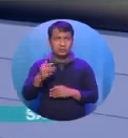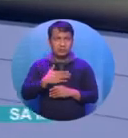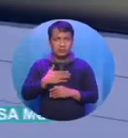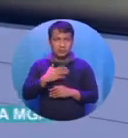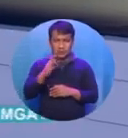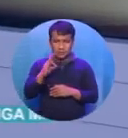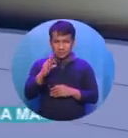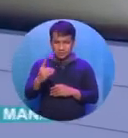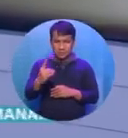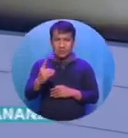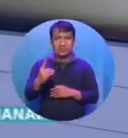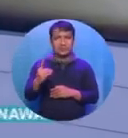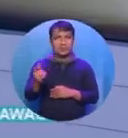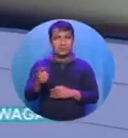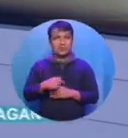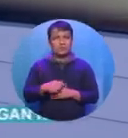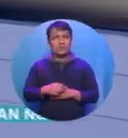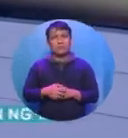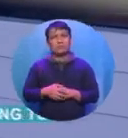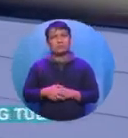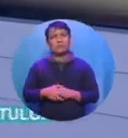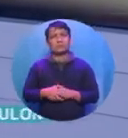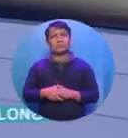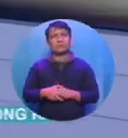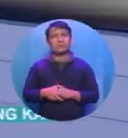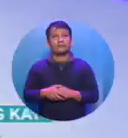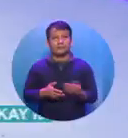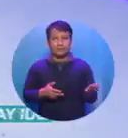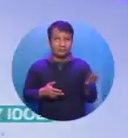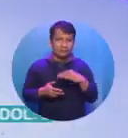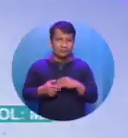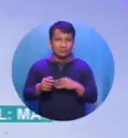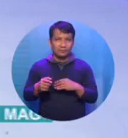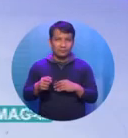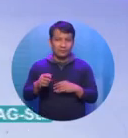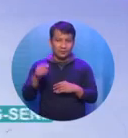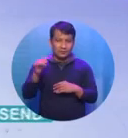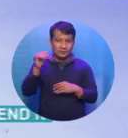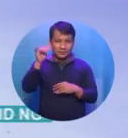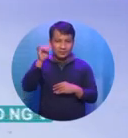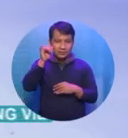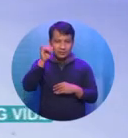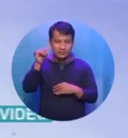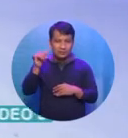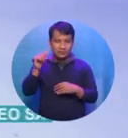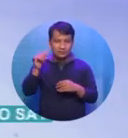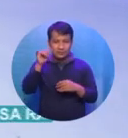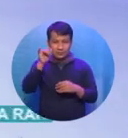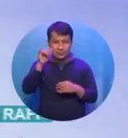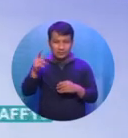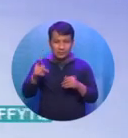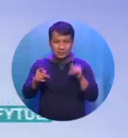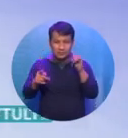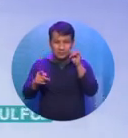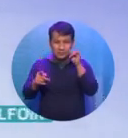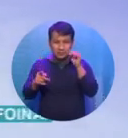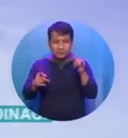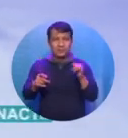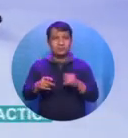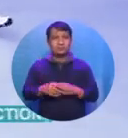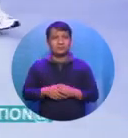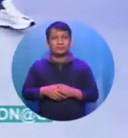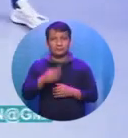director. Pagbibigyan ko. Pasok Yuki and Yumi.